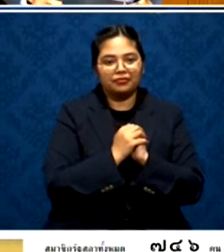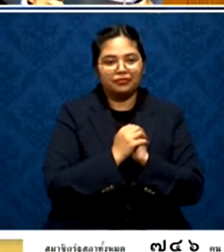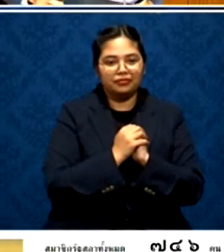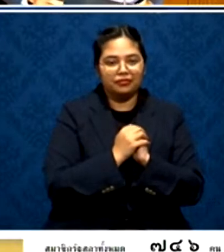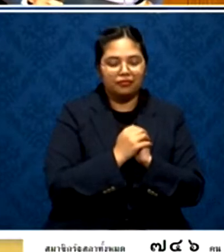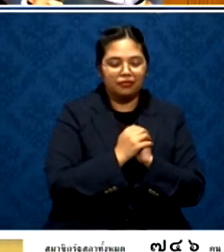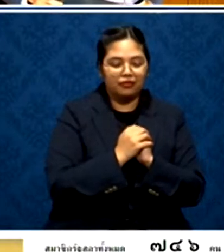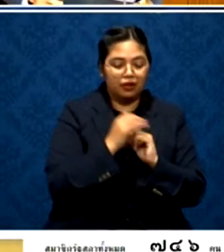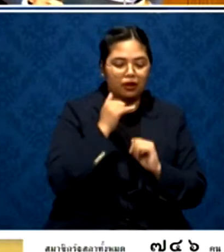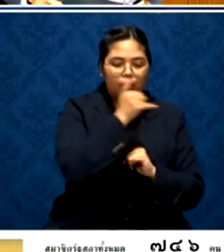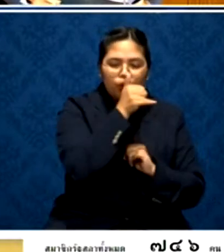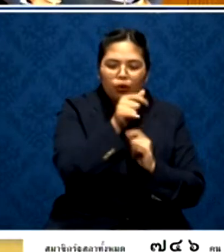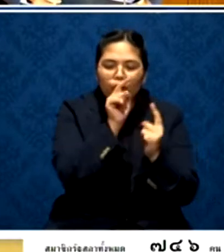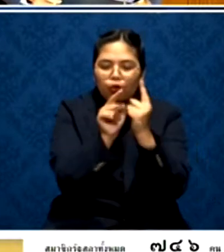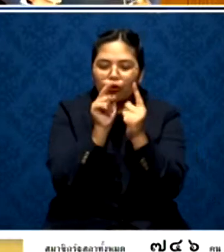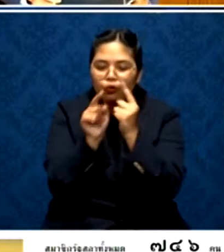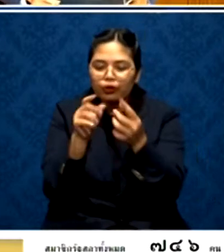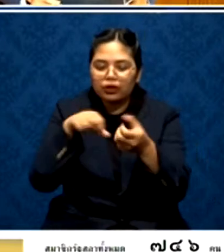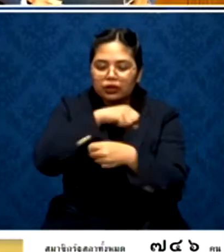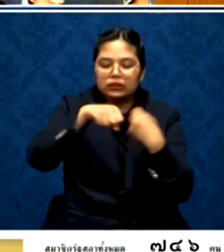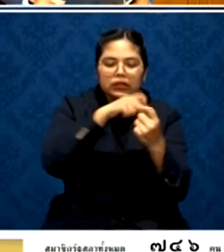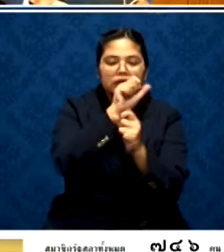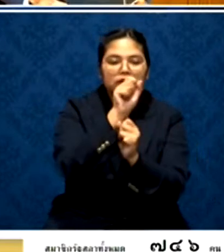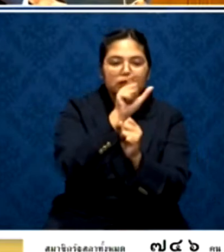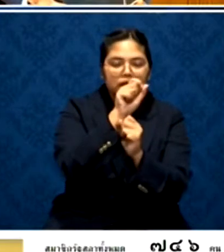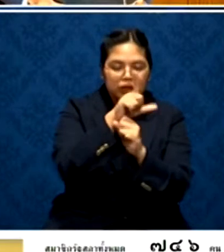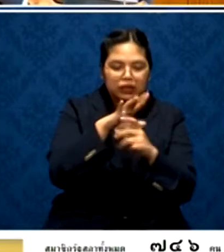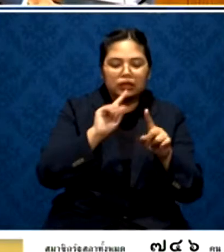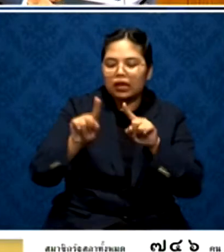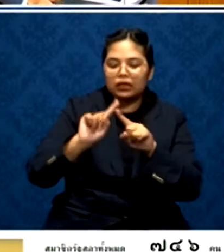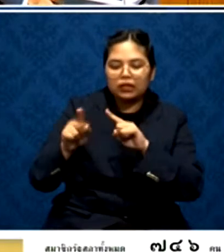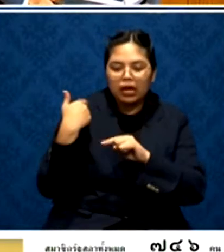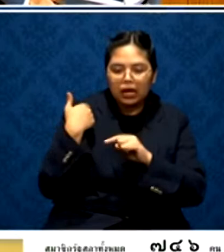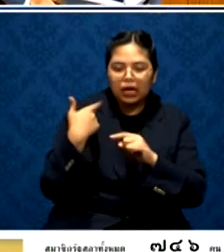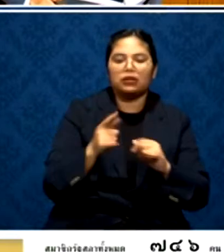ศองค์กรทางเศรษฐกิจและการพัฒนาระหว่างประเทศ